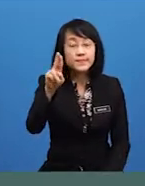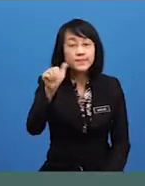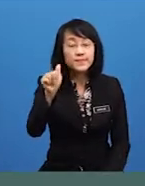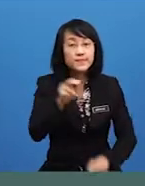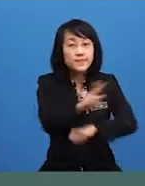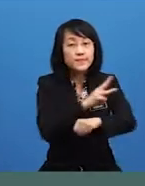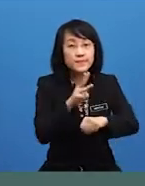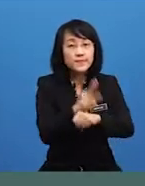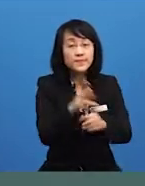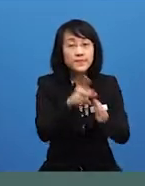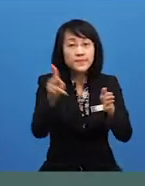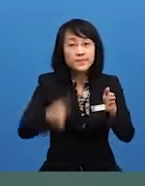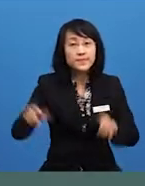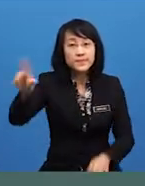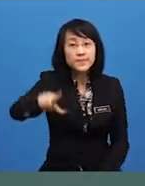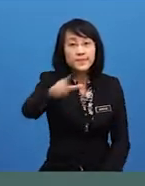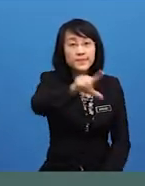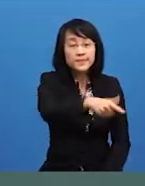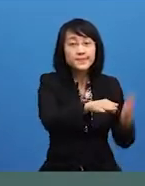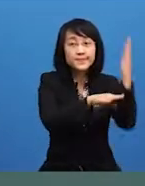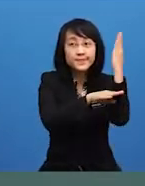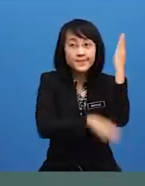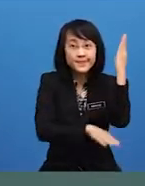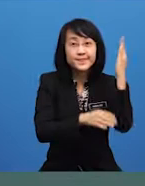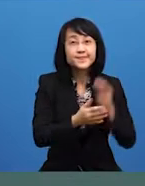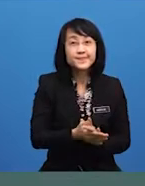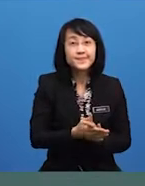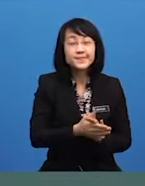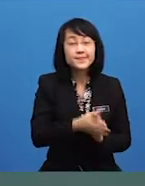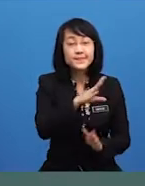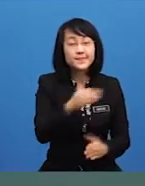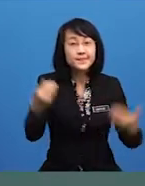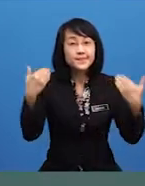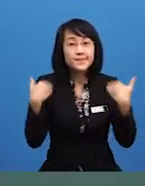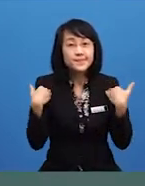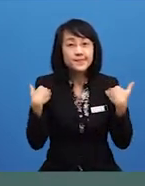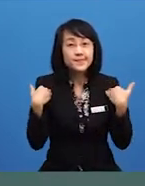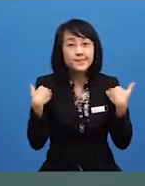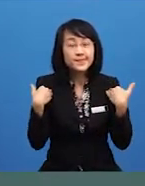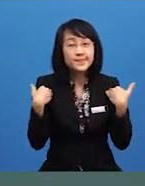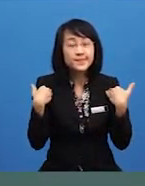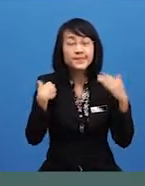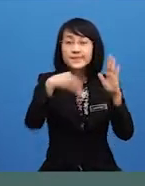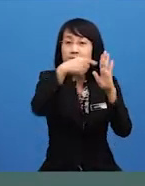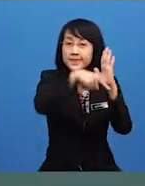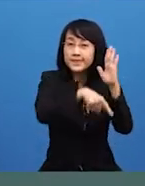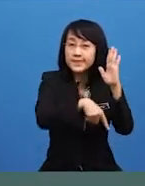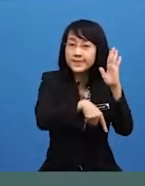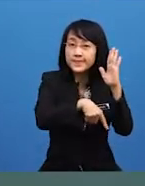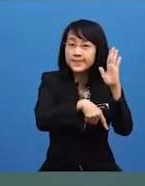kawasan pinggir laut yang cetek dan mempunyai kedalaman sehingga